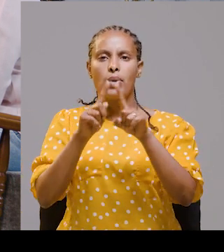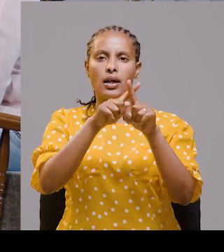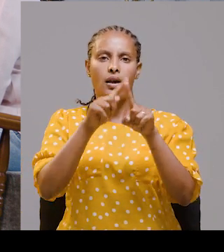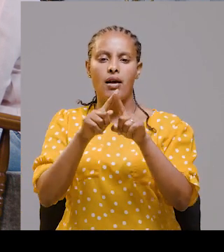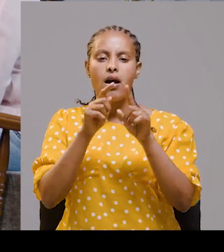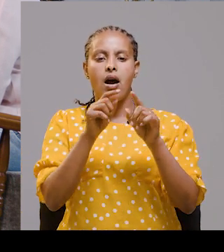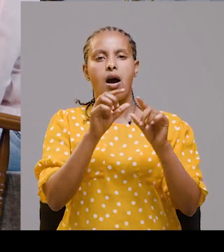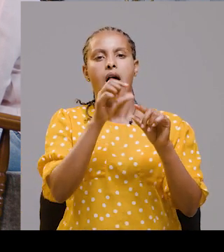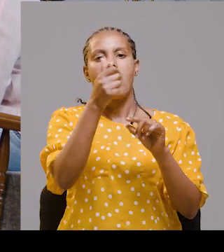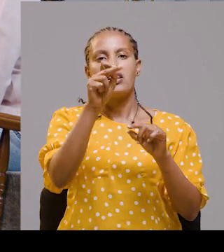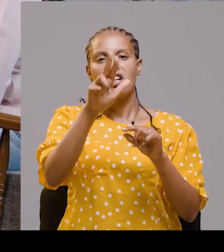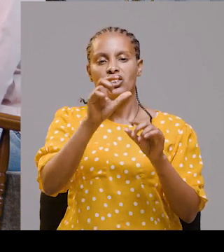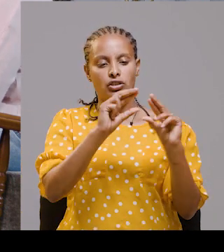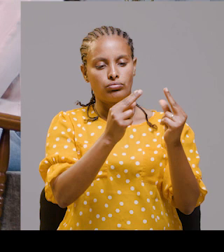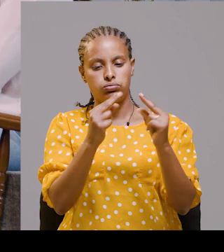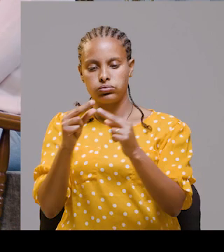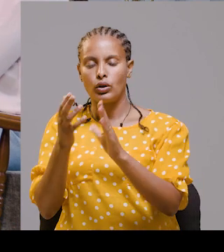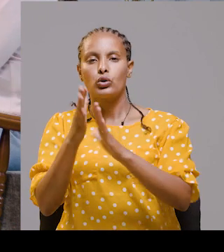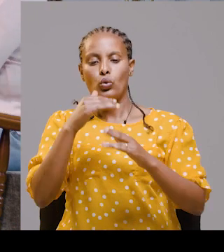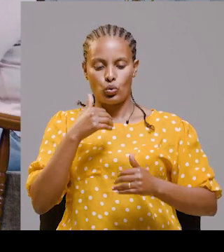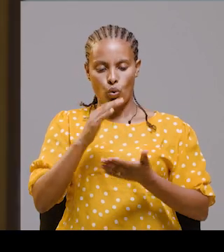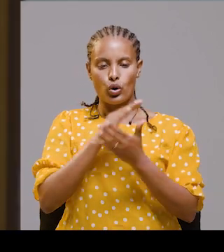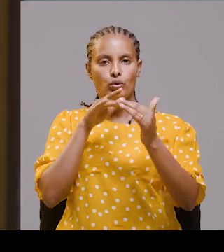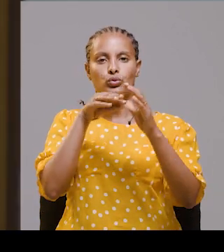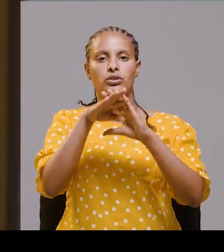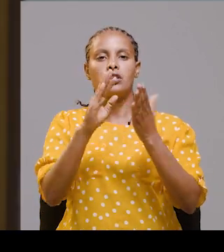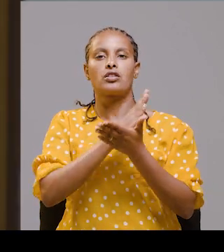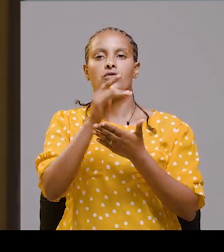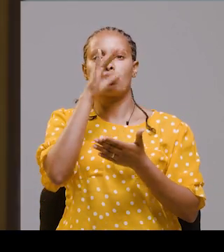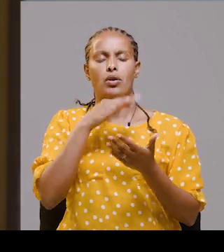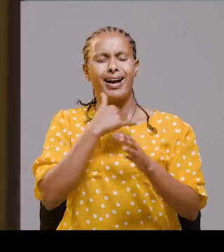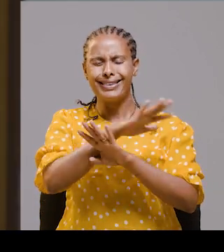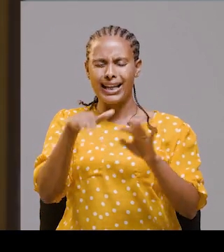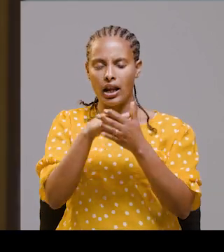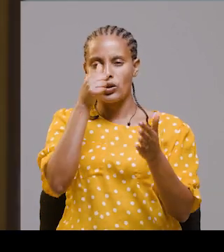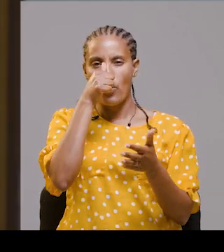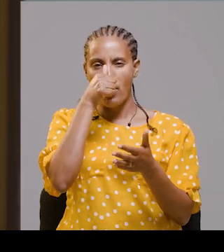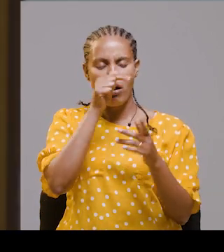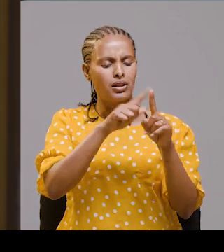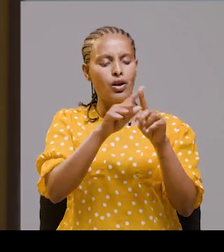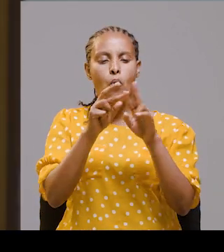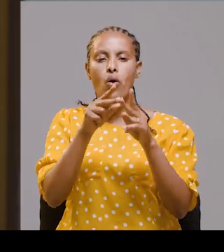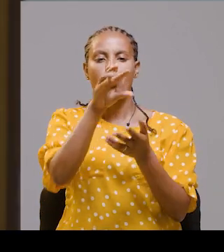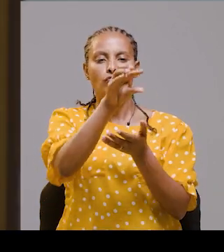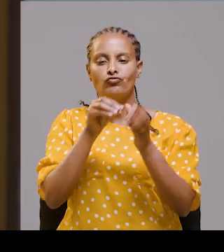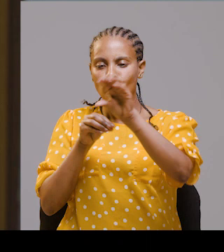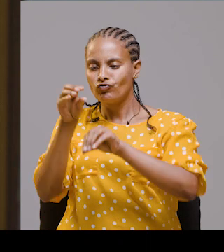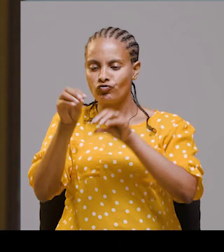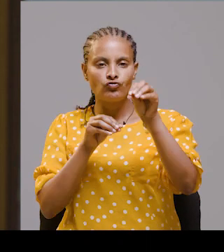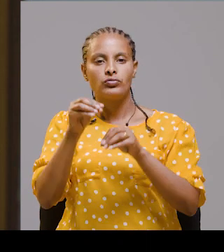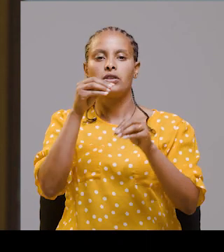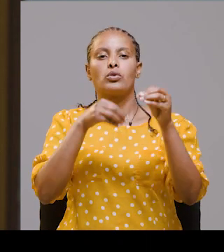በተለያየ አደረጃጀት ውስጥ ሆነው ጦርነት ውስጥ የተሳተፉ ሰዎች ናቸው። ከመላ ኢትዮጵያ ነው ከሁሉም ቦታ ነው። እነዚህ